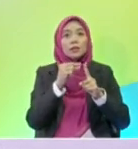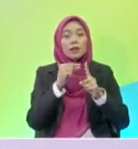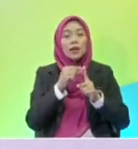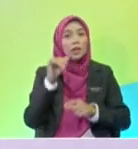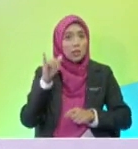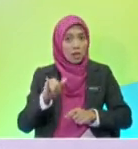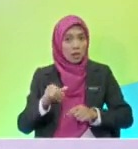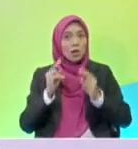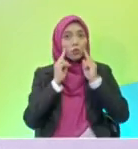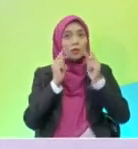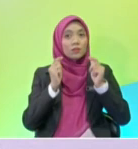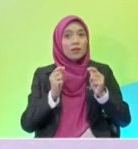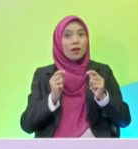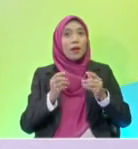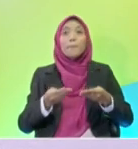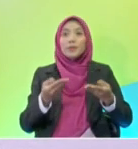Jogja